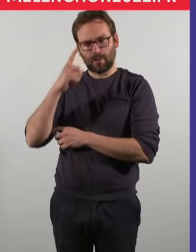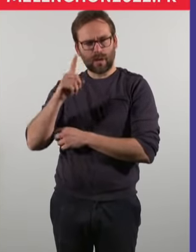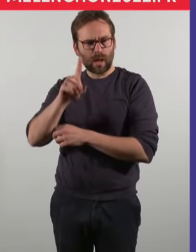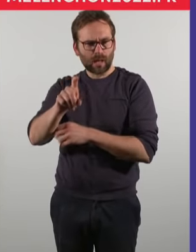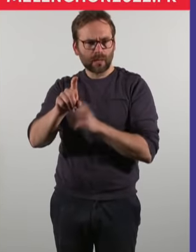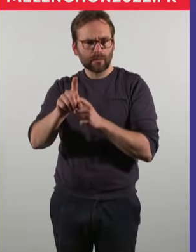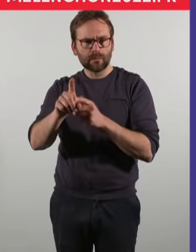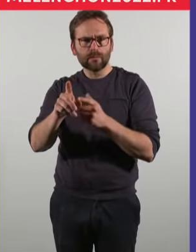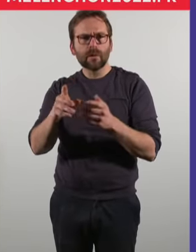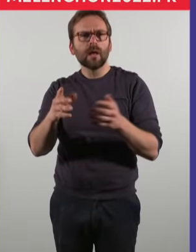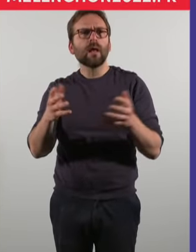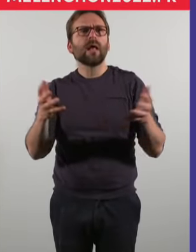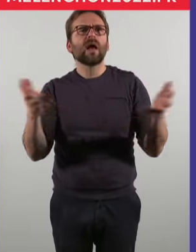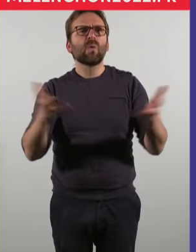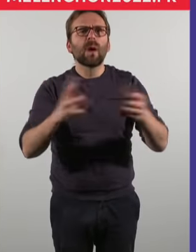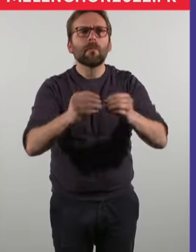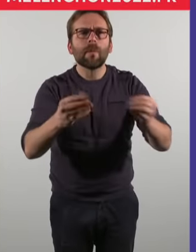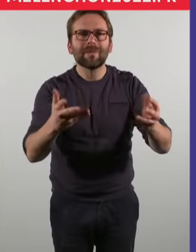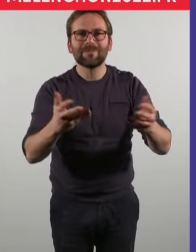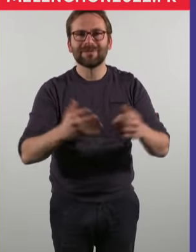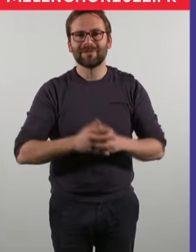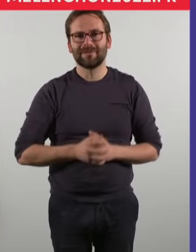Mais c'est quoi le problème ?